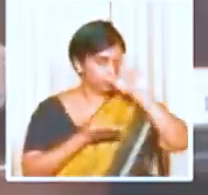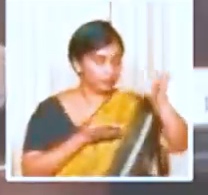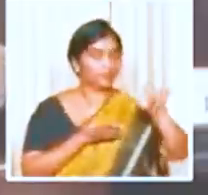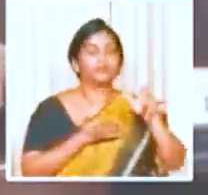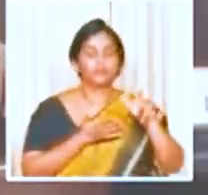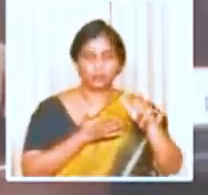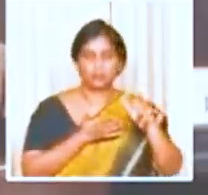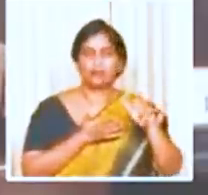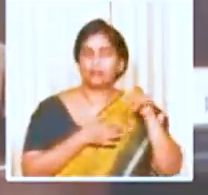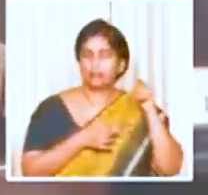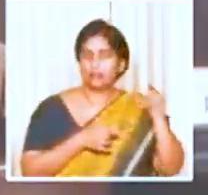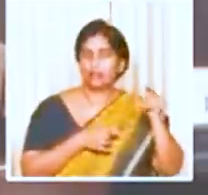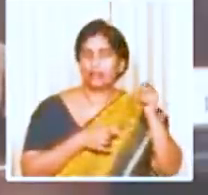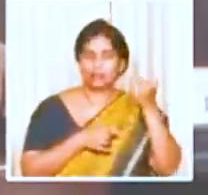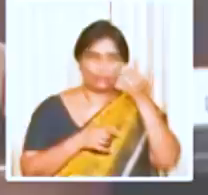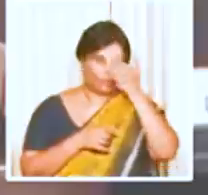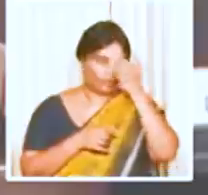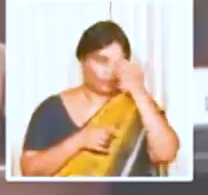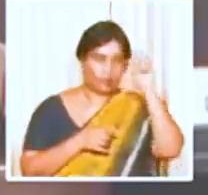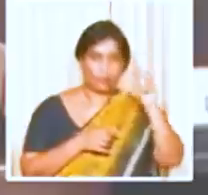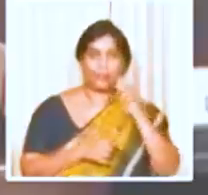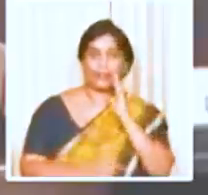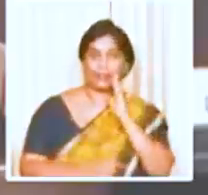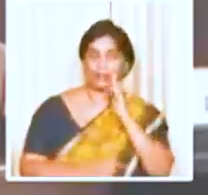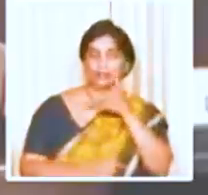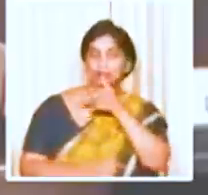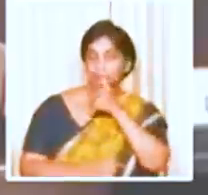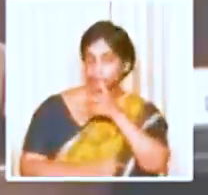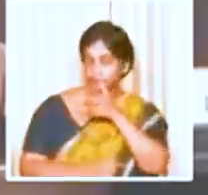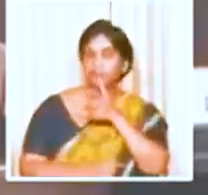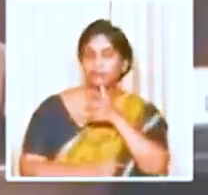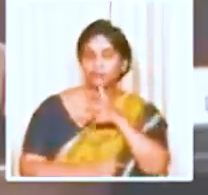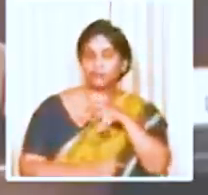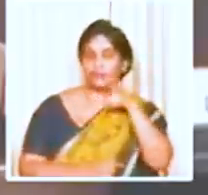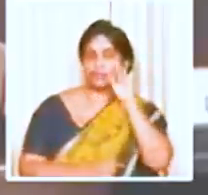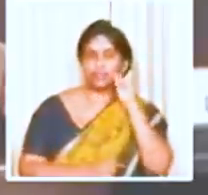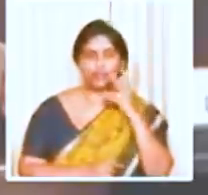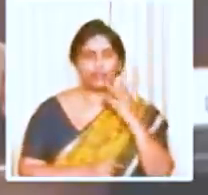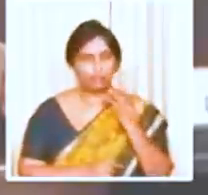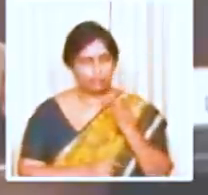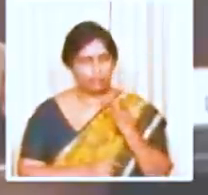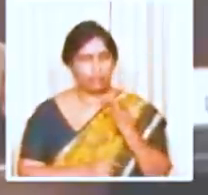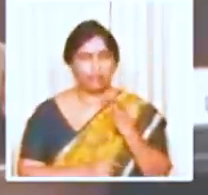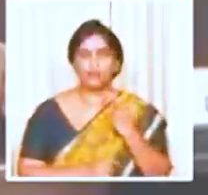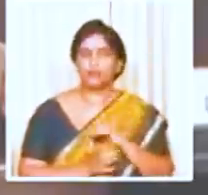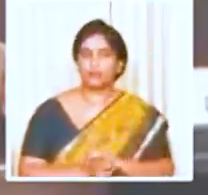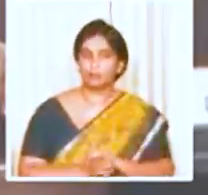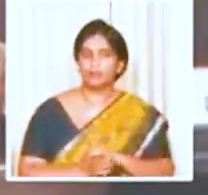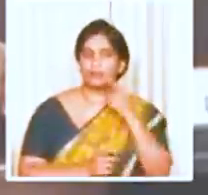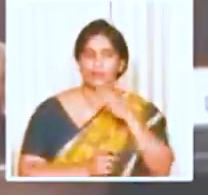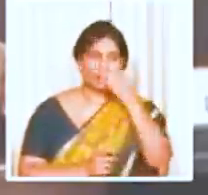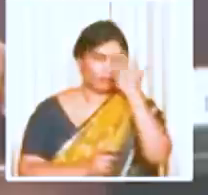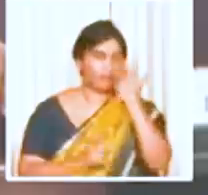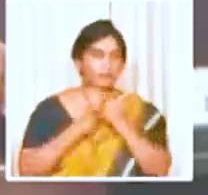நீங்கள் தமிழிலே பேசலாம் என்று, ஏதோ ஆங்கில மொழி தெரிய வேண்டும், ஆங்கில மொழி தெரியாட்டி அது ஒரு பெரிய பிரச்சனை என்றது போல அந்த இடத்திலே பேசியிருந்தார்.